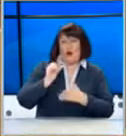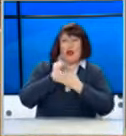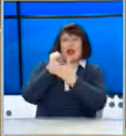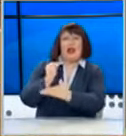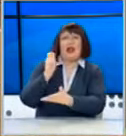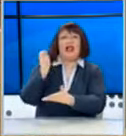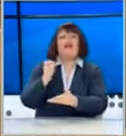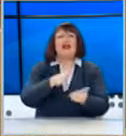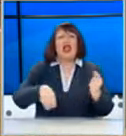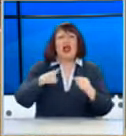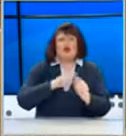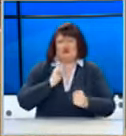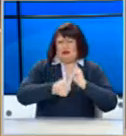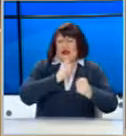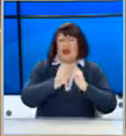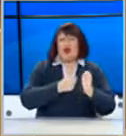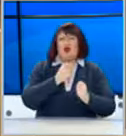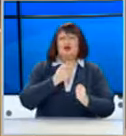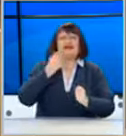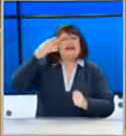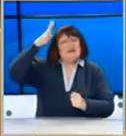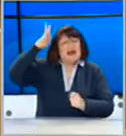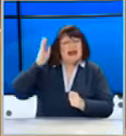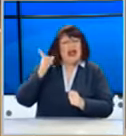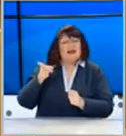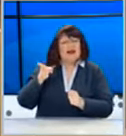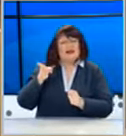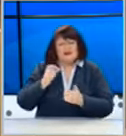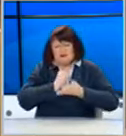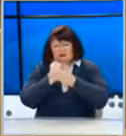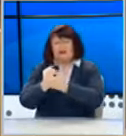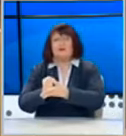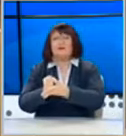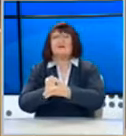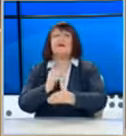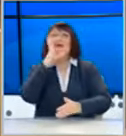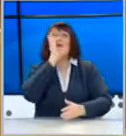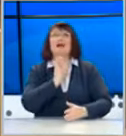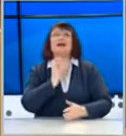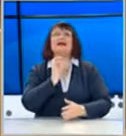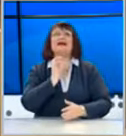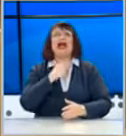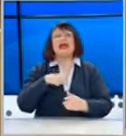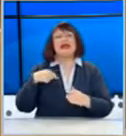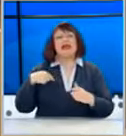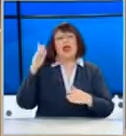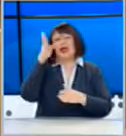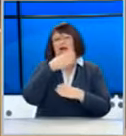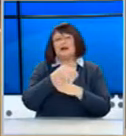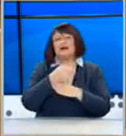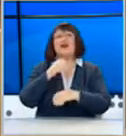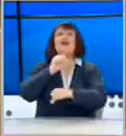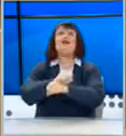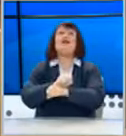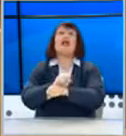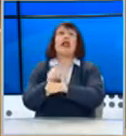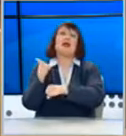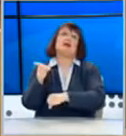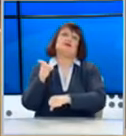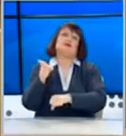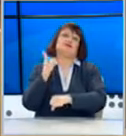χρήματα του ελληνικού λαού σε ένα κόμμα που η πραγματική του ηγεσία είναι ένας καταδικασμένος